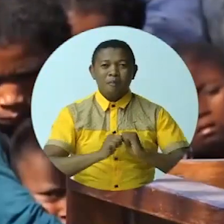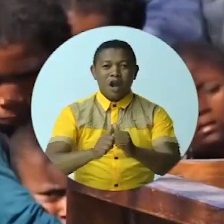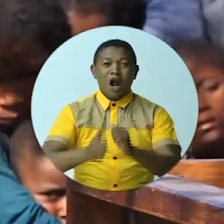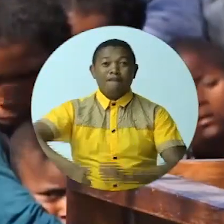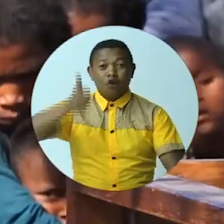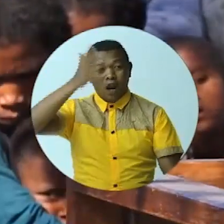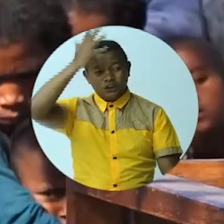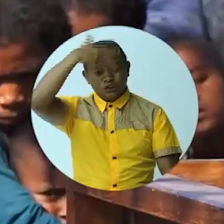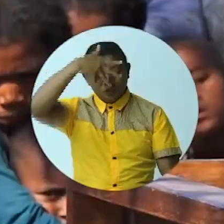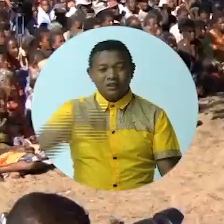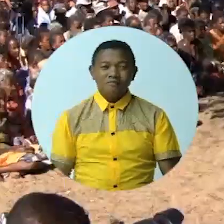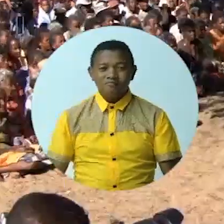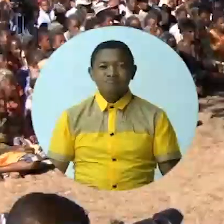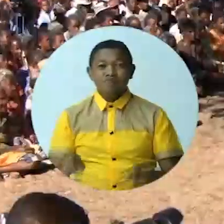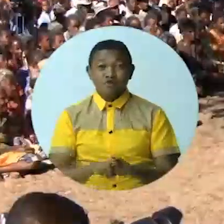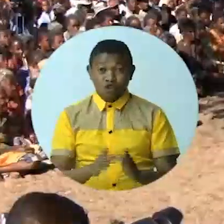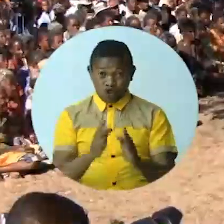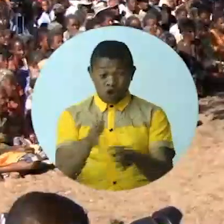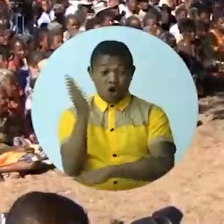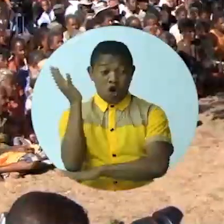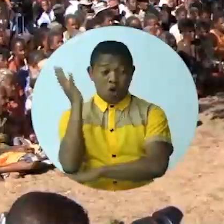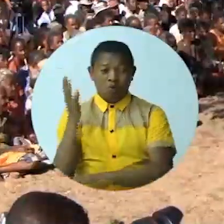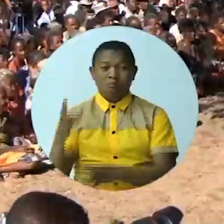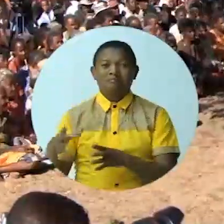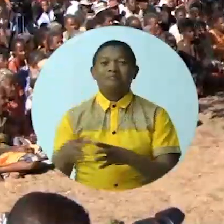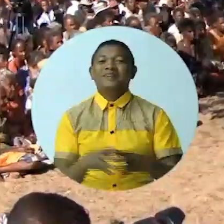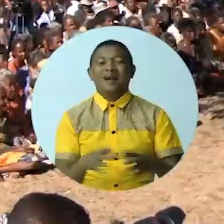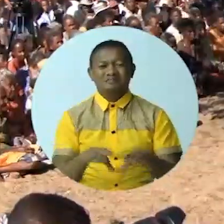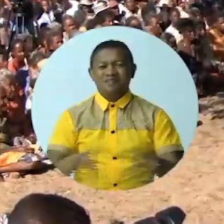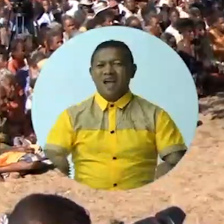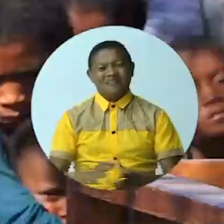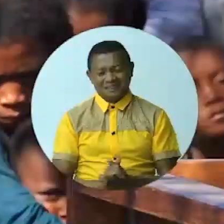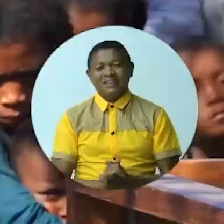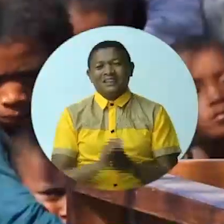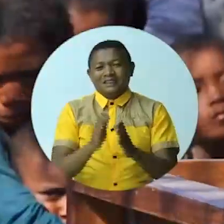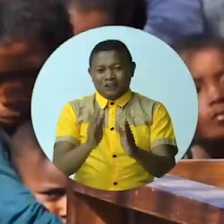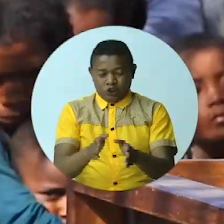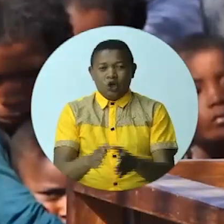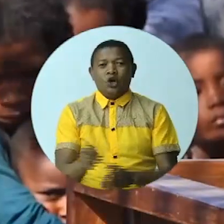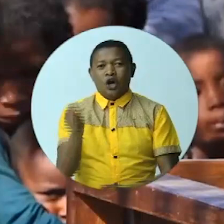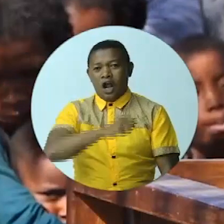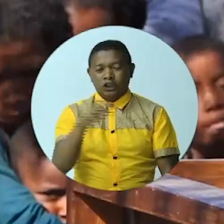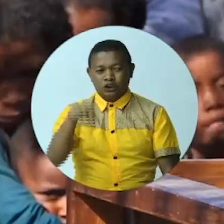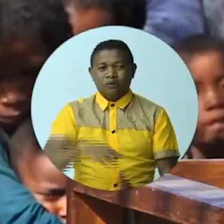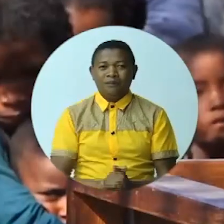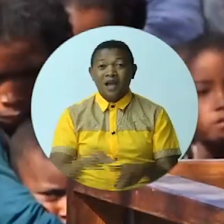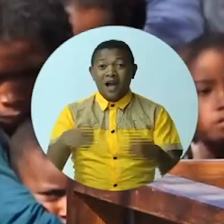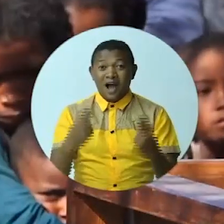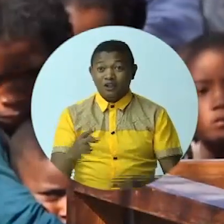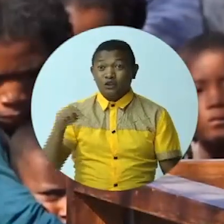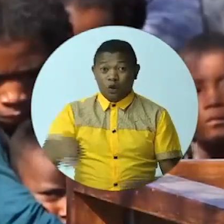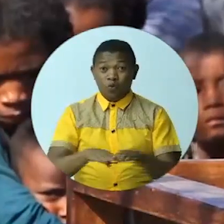Rajoelina fandarana miavaka kely ny amin'ity androany alahady ity satria miainga avy aty Taolany